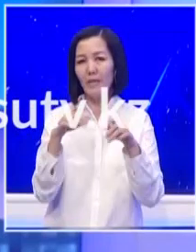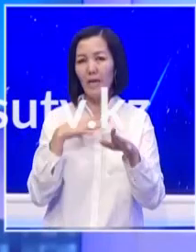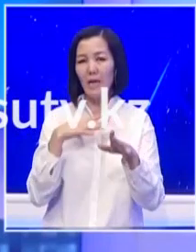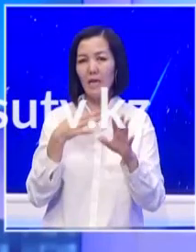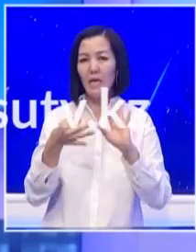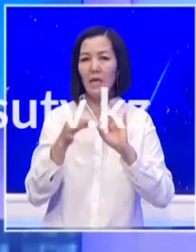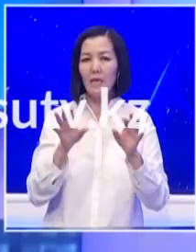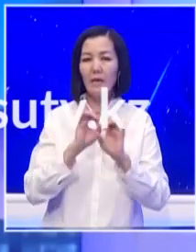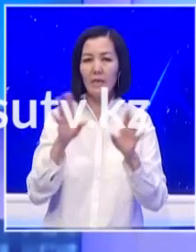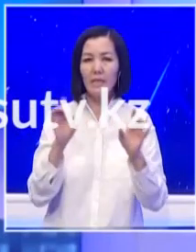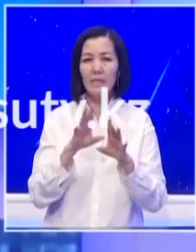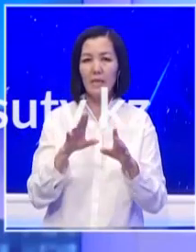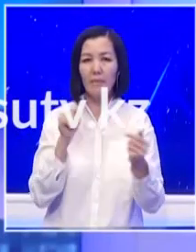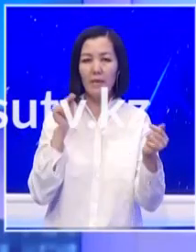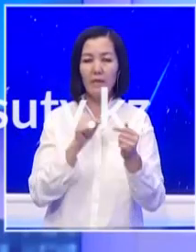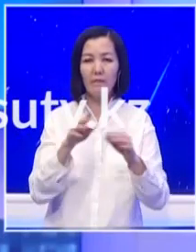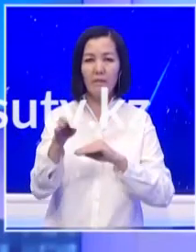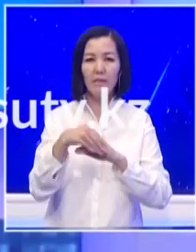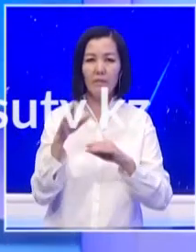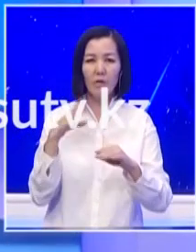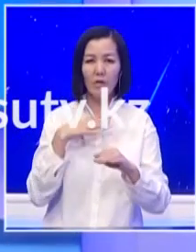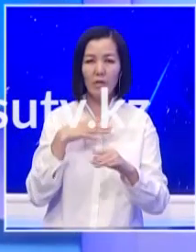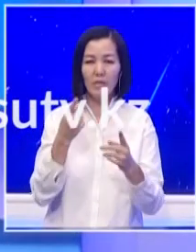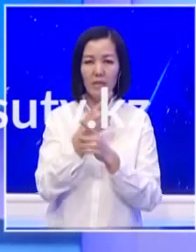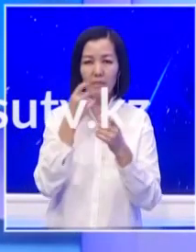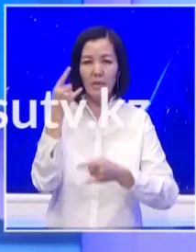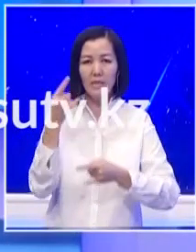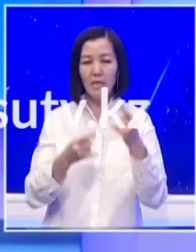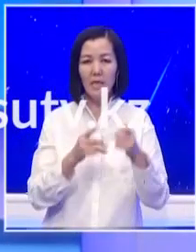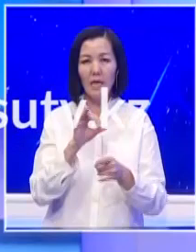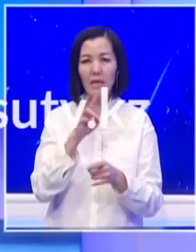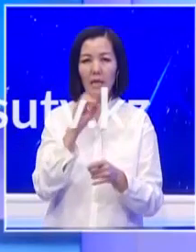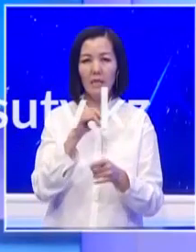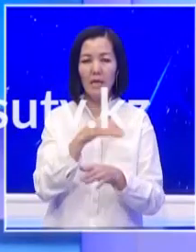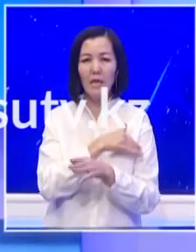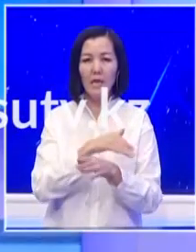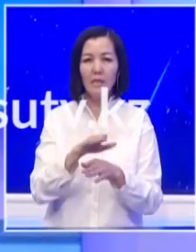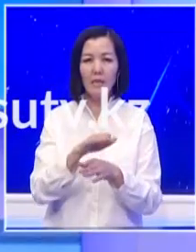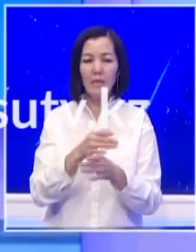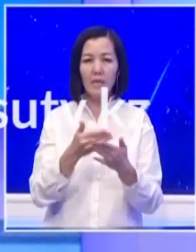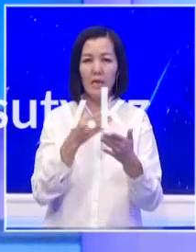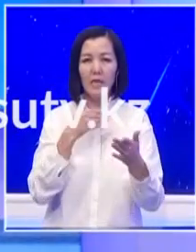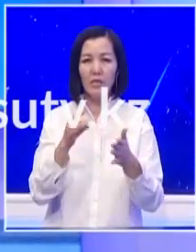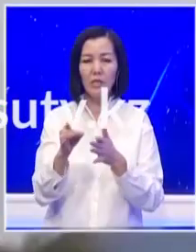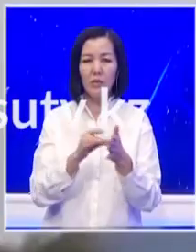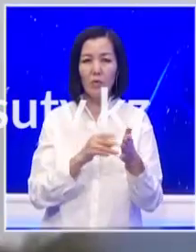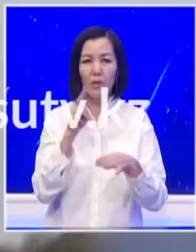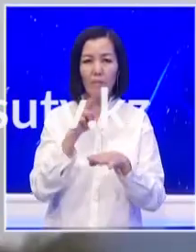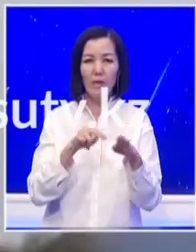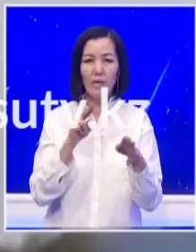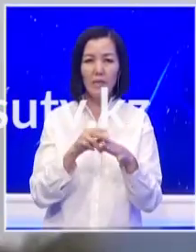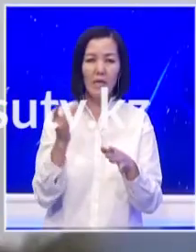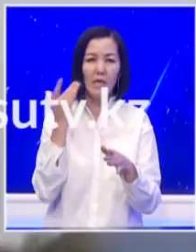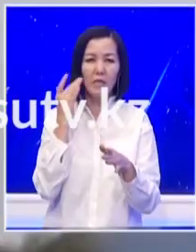истории раскрыли в агентстве по противодействию коррупции. Как сообщает телеканал «Астана», на адрес с усопшим раньше скорой и полиции